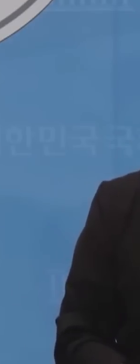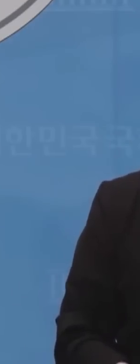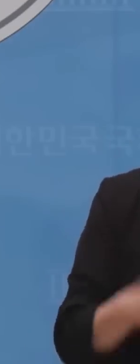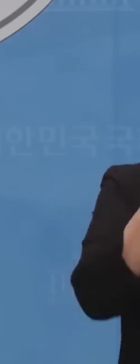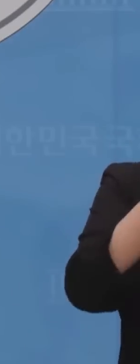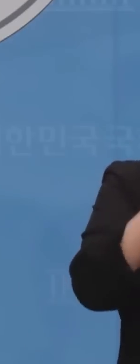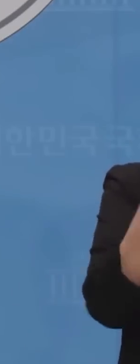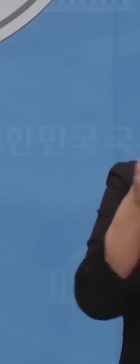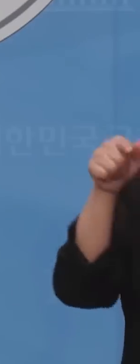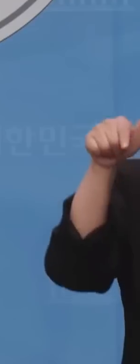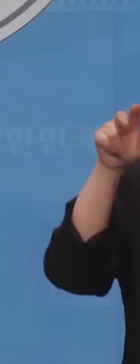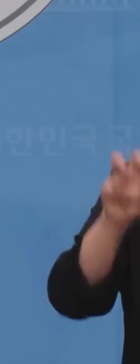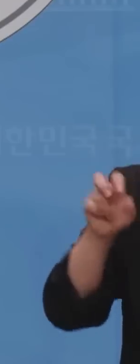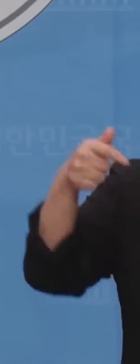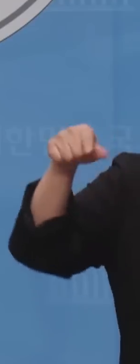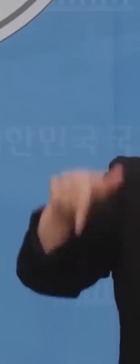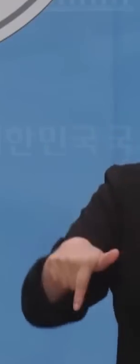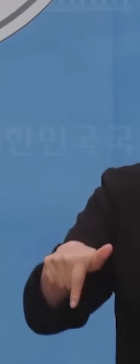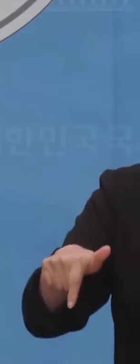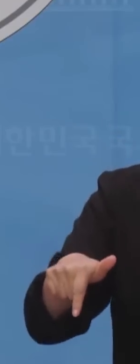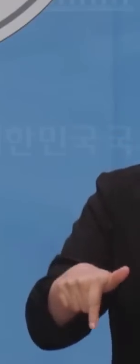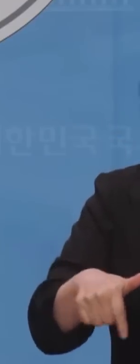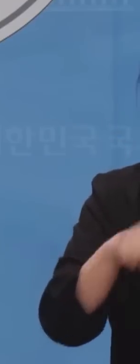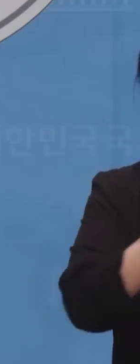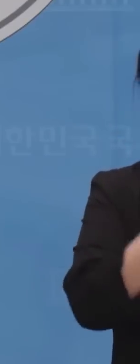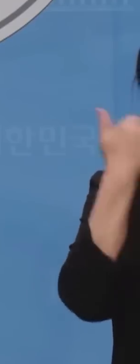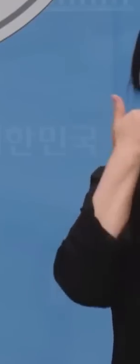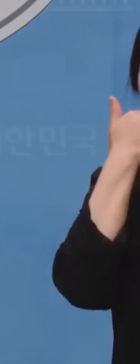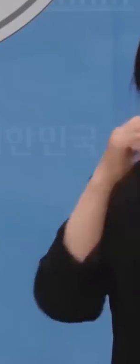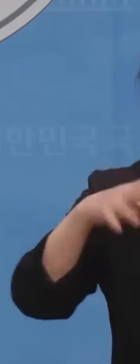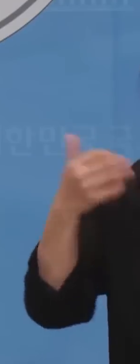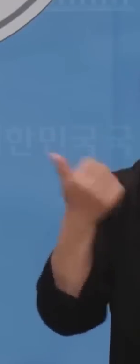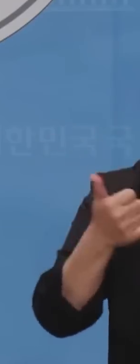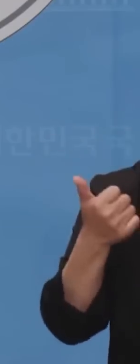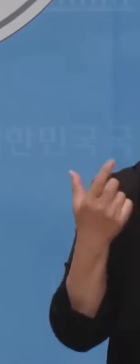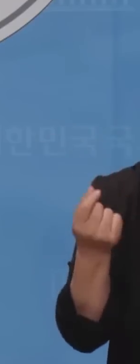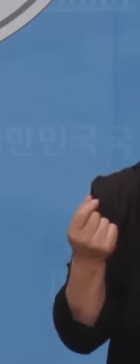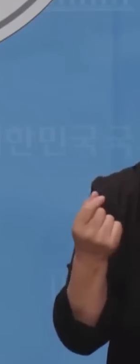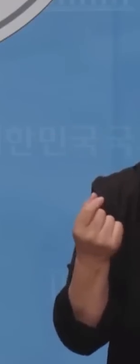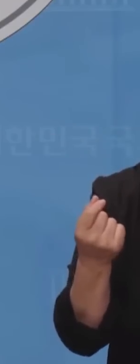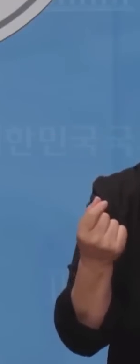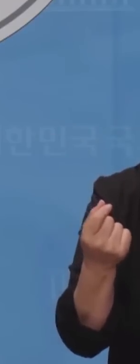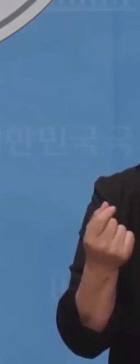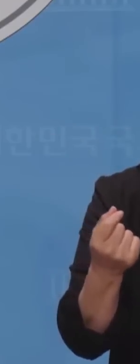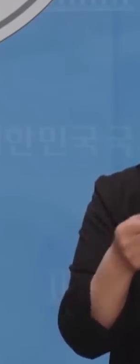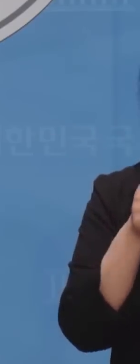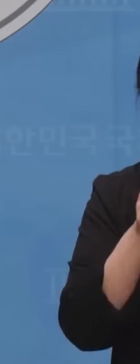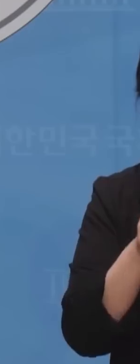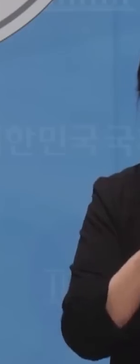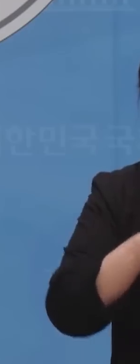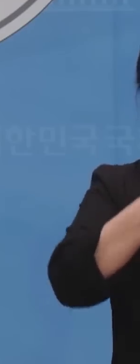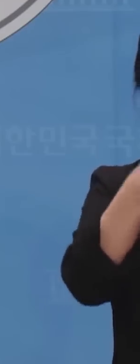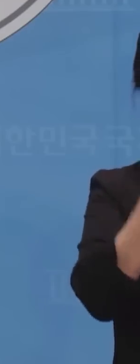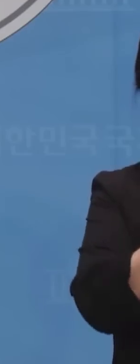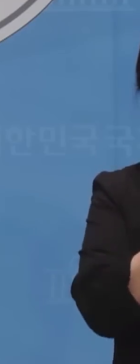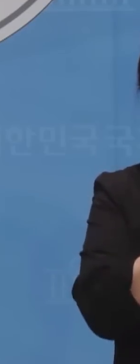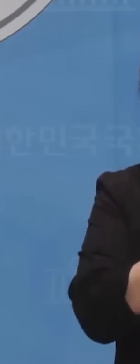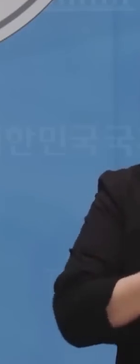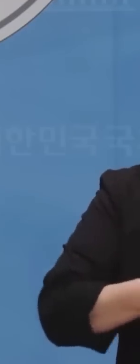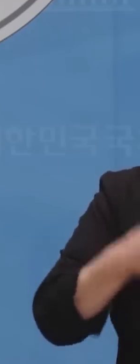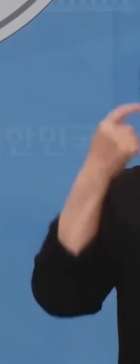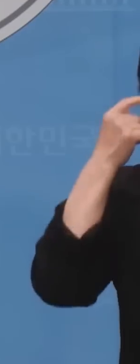김남국 의원은 국회의원입니다. 국회의원은 마음만 먹으면 자산